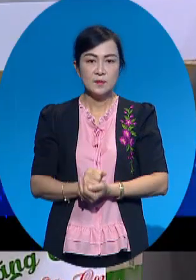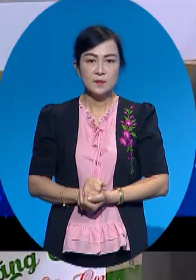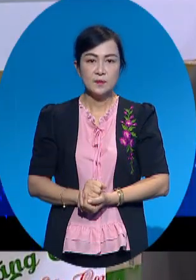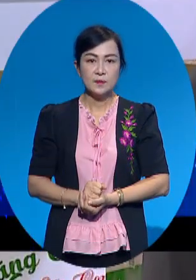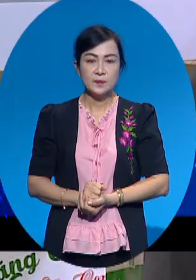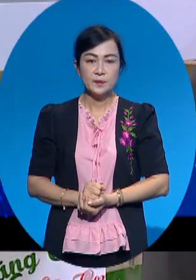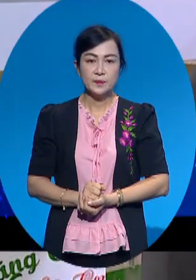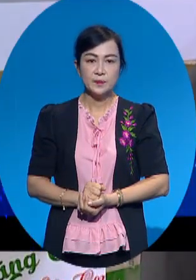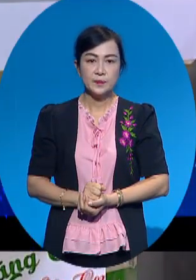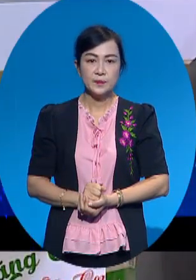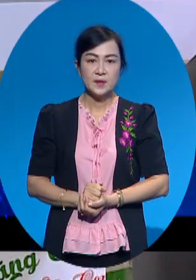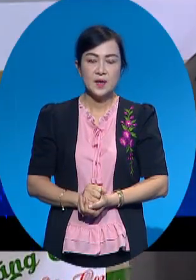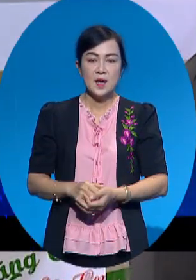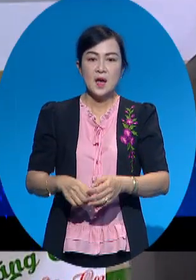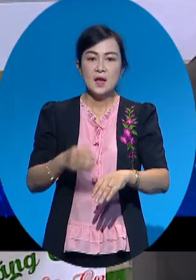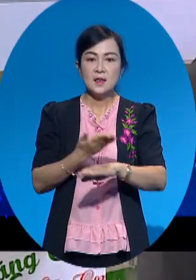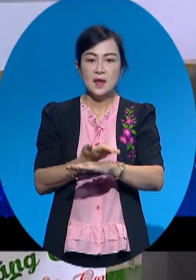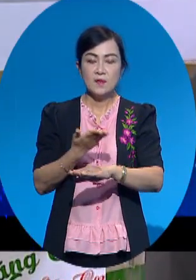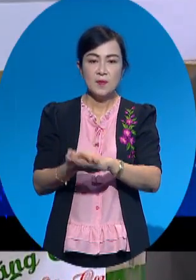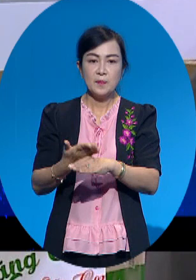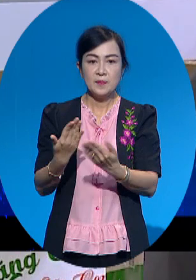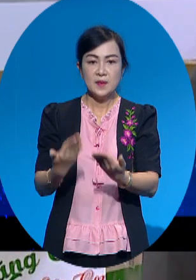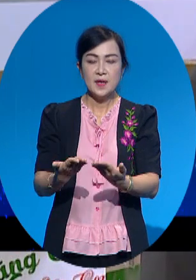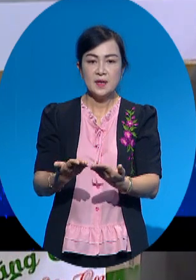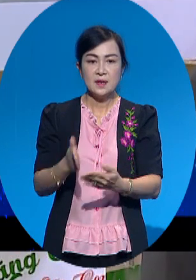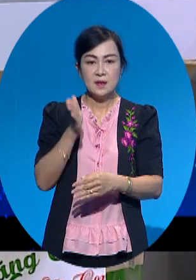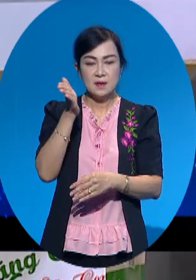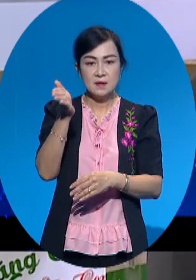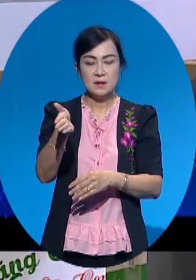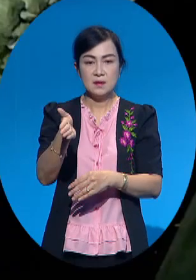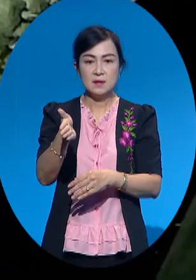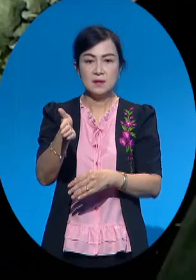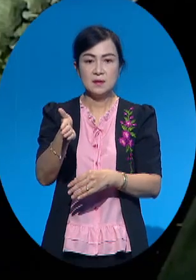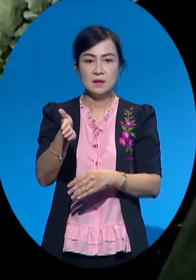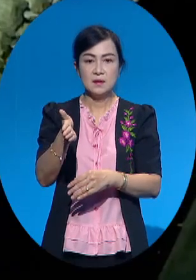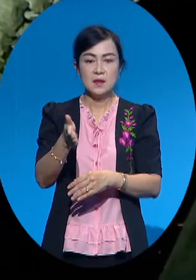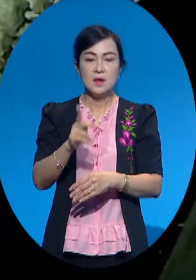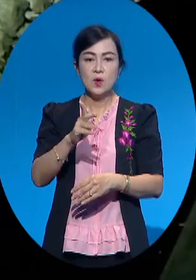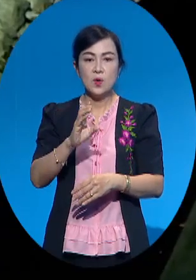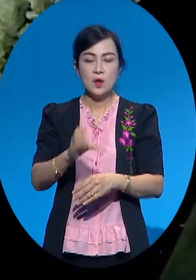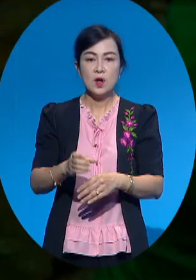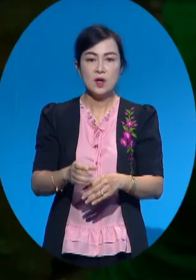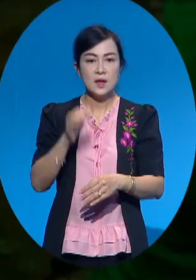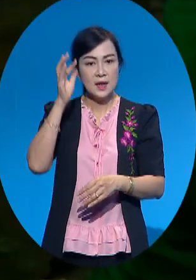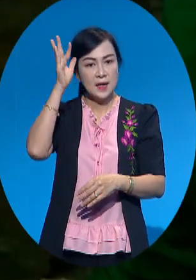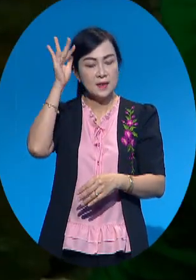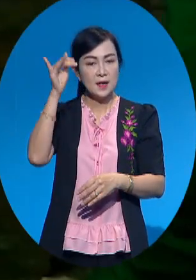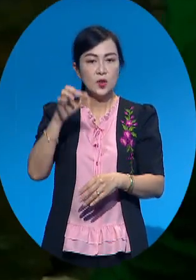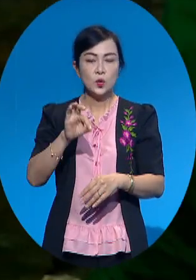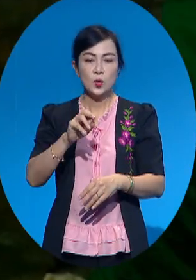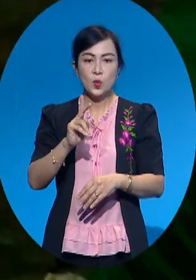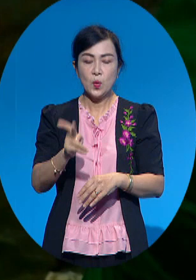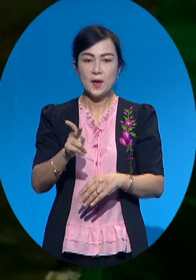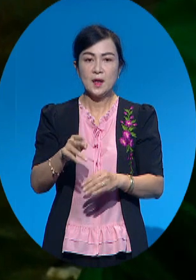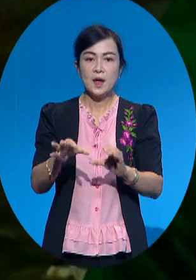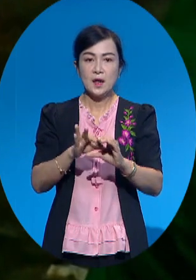phẩm nấm của thành đồng ấy thì đang định hướng là theo cái hướng hữu cơ nông nghiệp xanh tuần hoàn